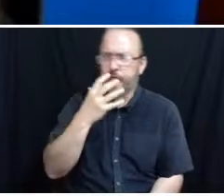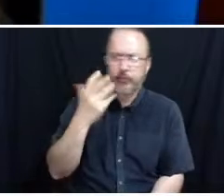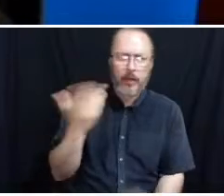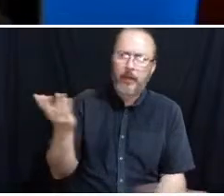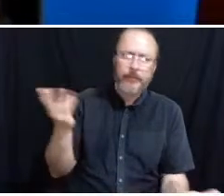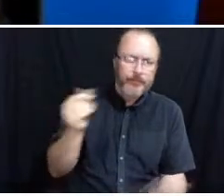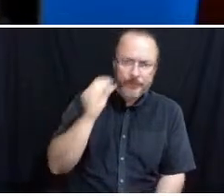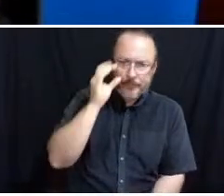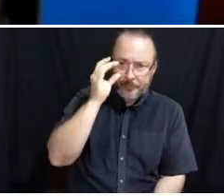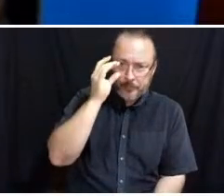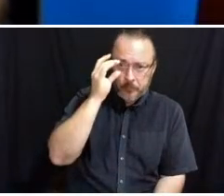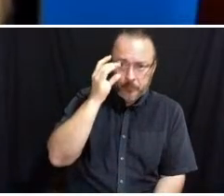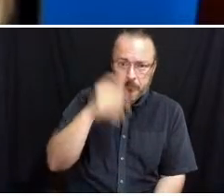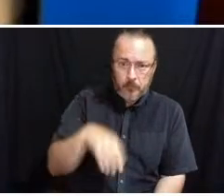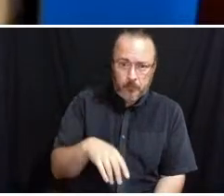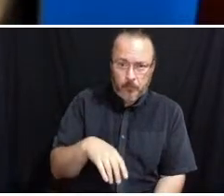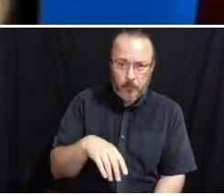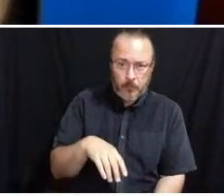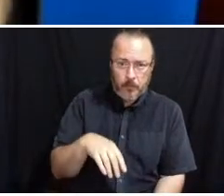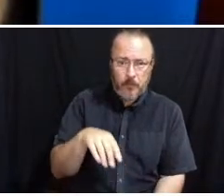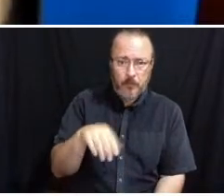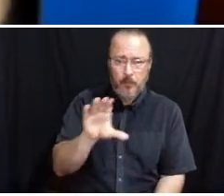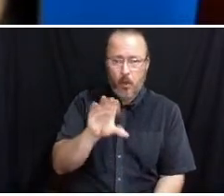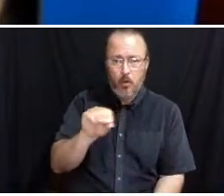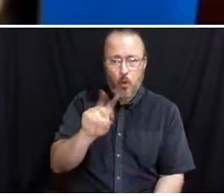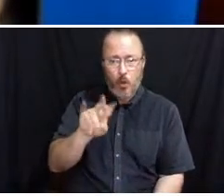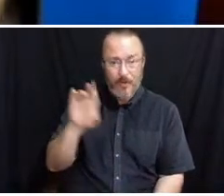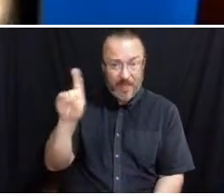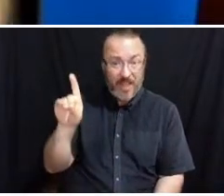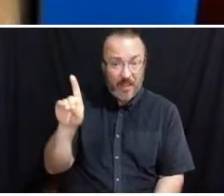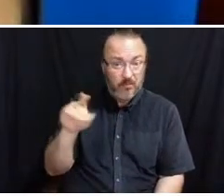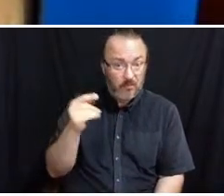de mentionner la pandémie de la COVID-19